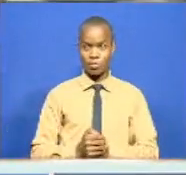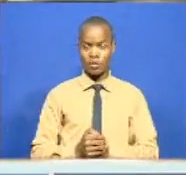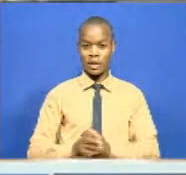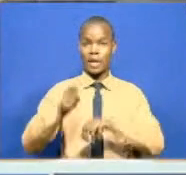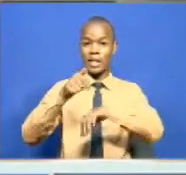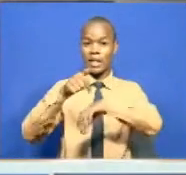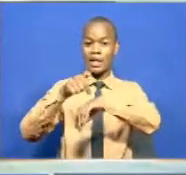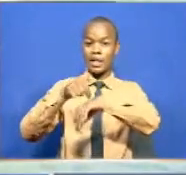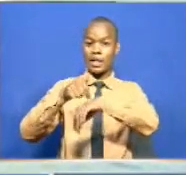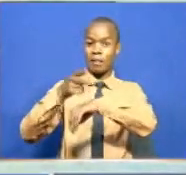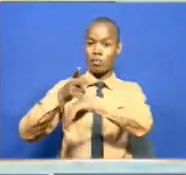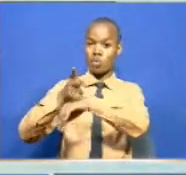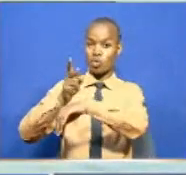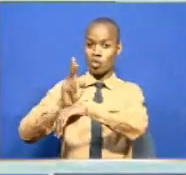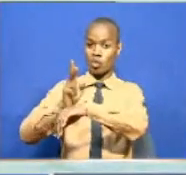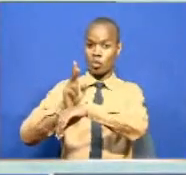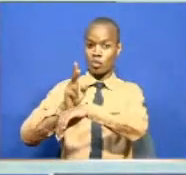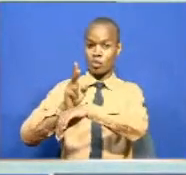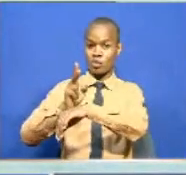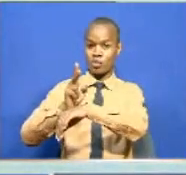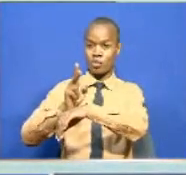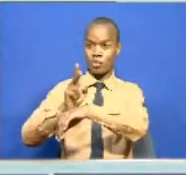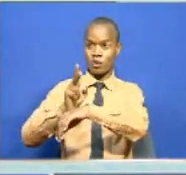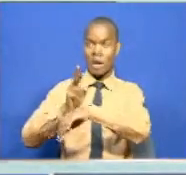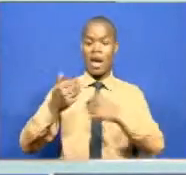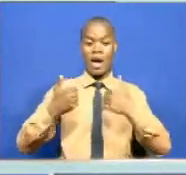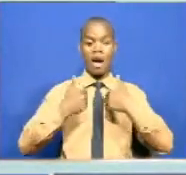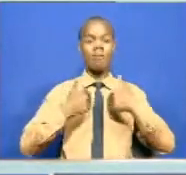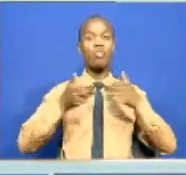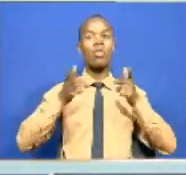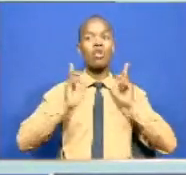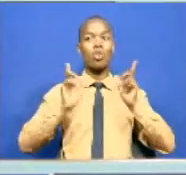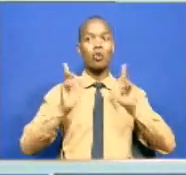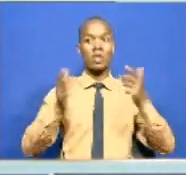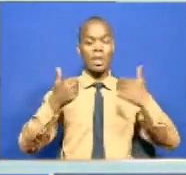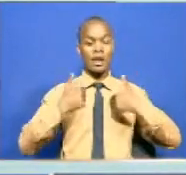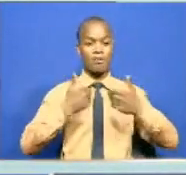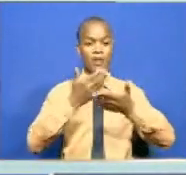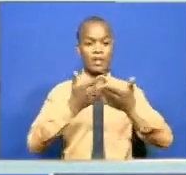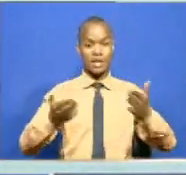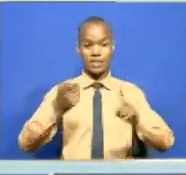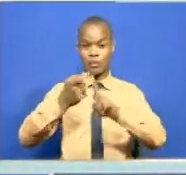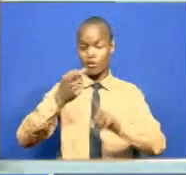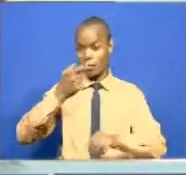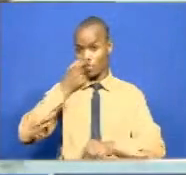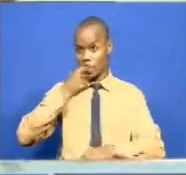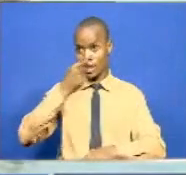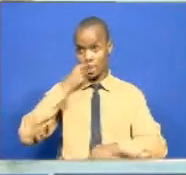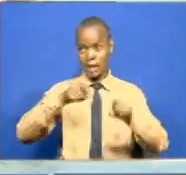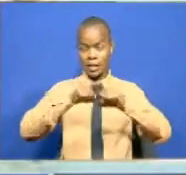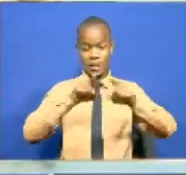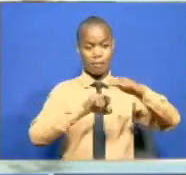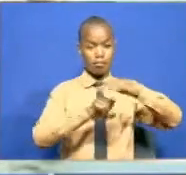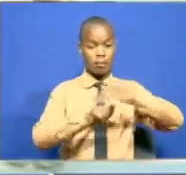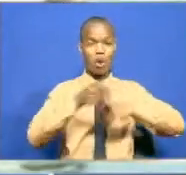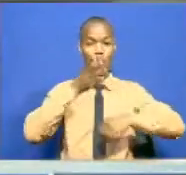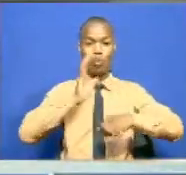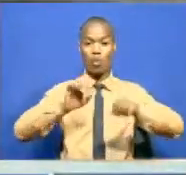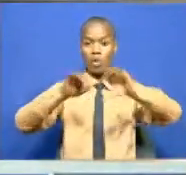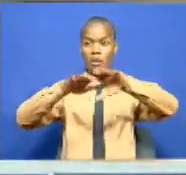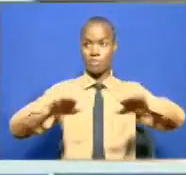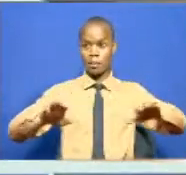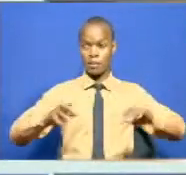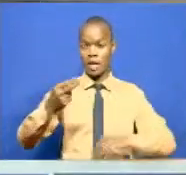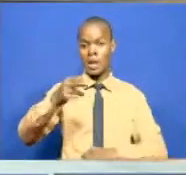a.m., the Kenya Ferry Services got an alert that a semi-trailer carrying tiles from Tanzania had plunged into the ocean. According to